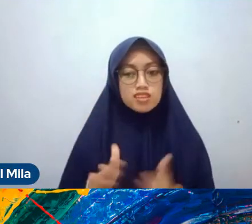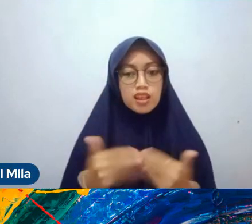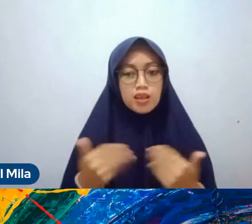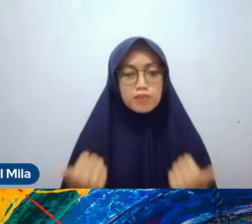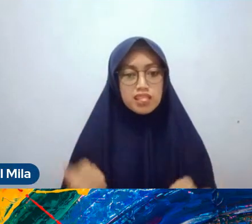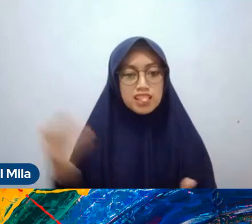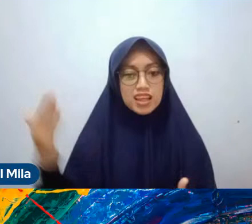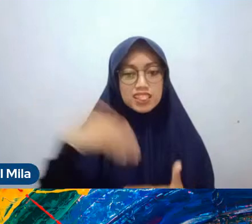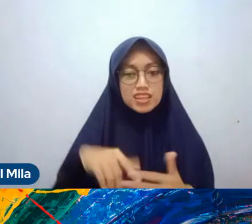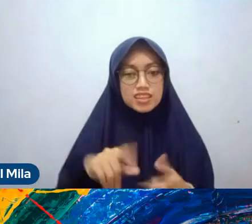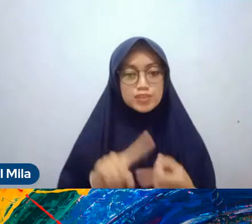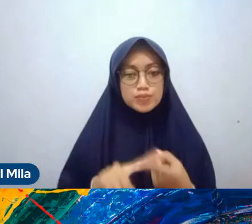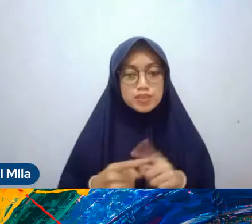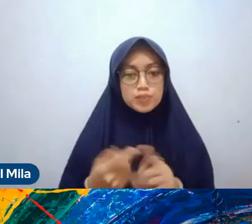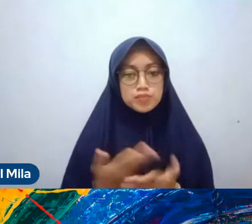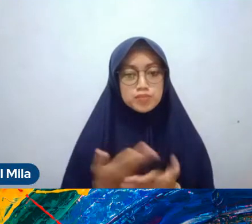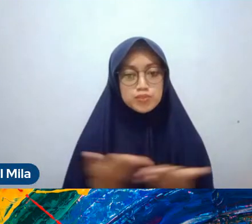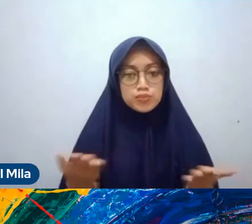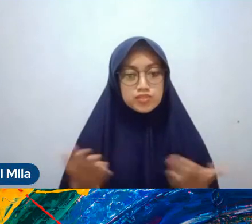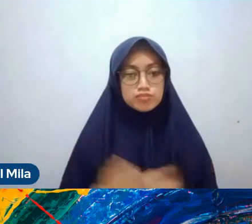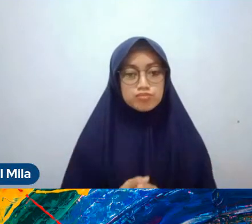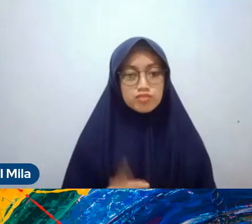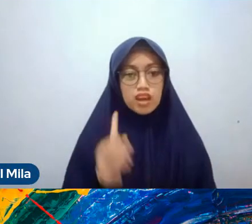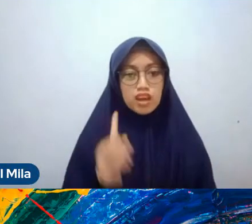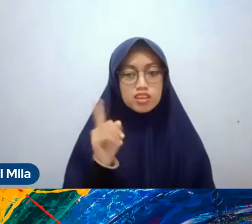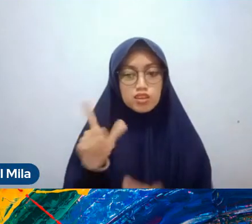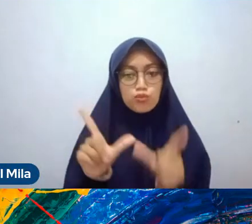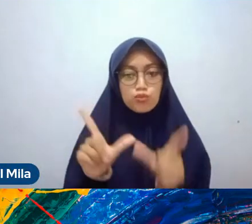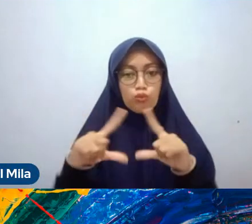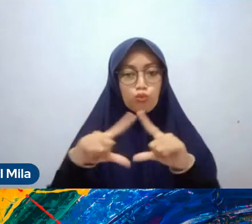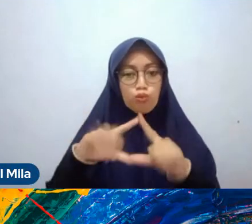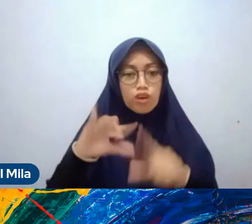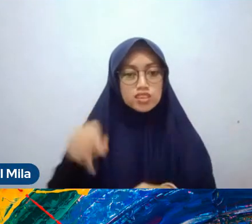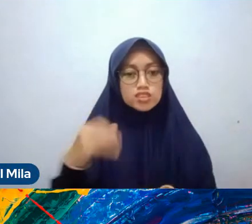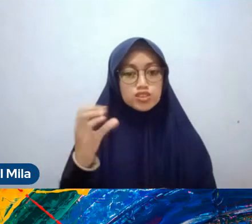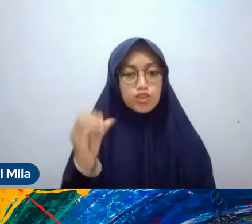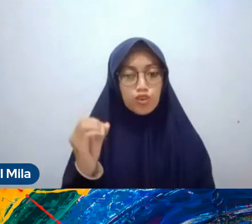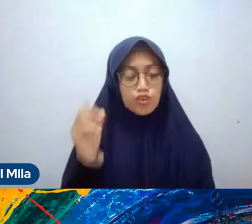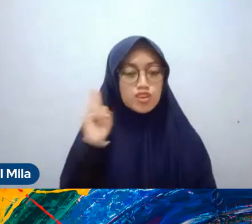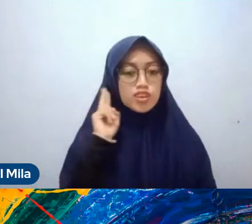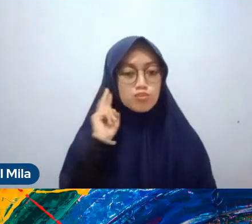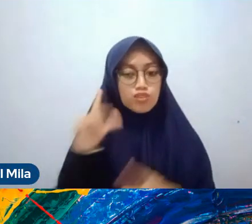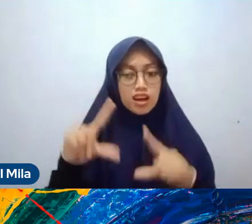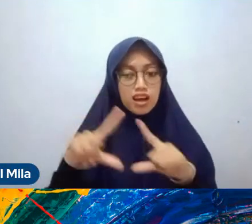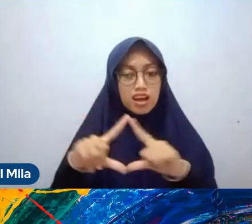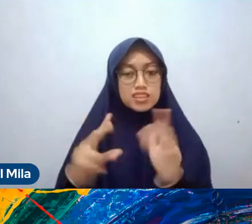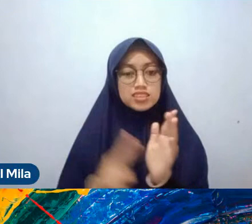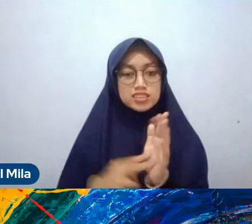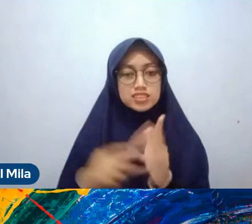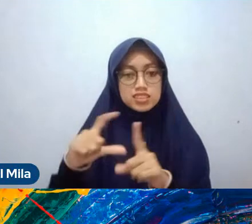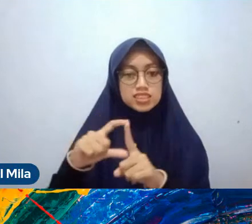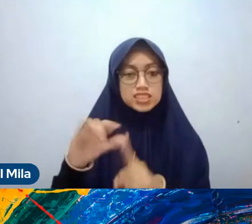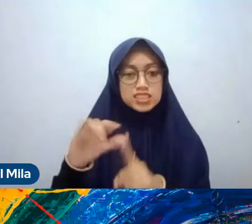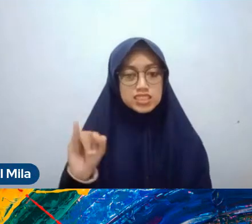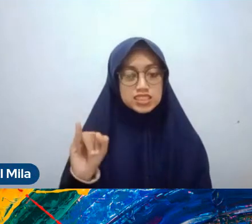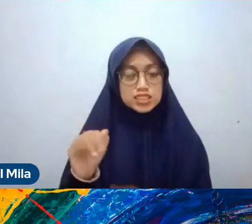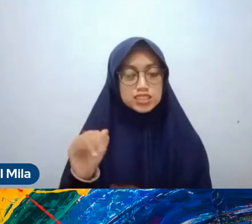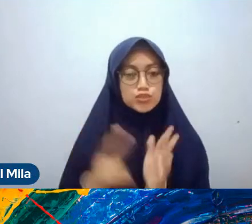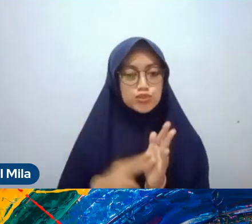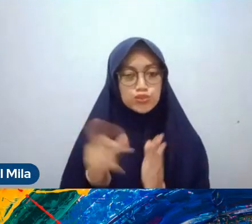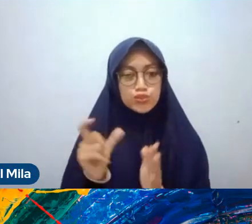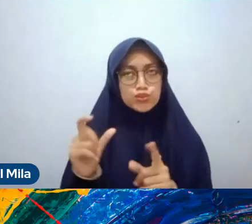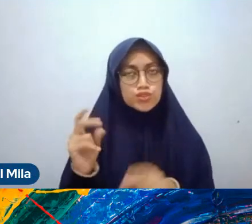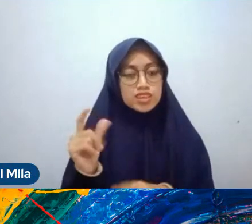semuanya ya. Oke, wah ada dari Wajo, Ibu Andi Nuraini. Wah, terima kasih semuanya